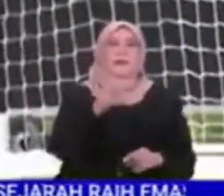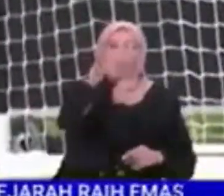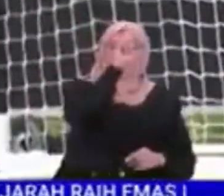mata